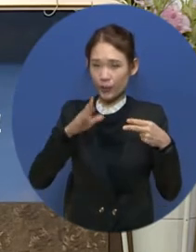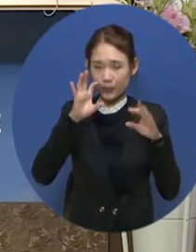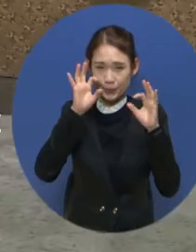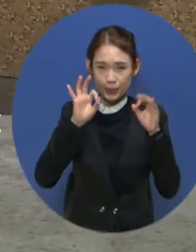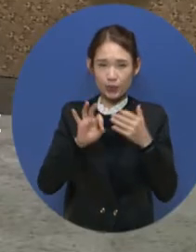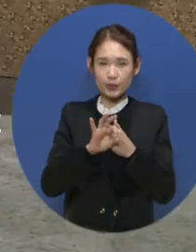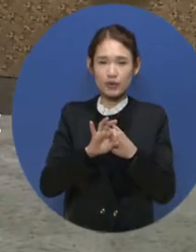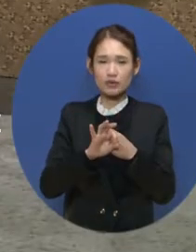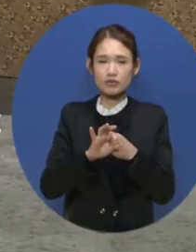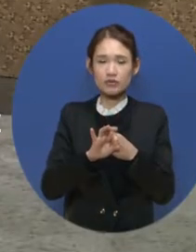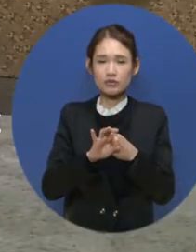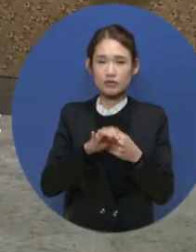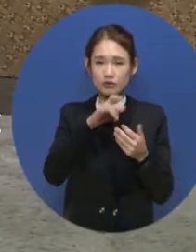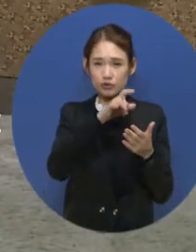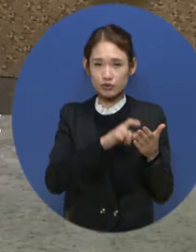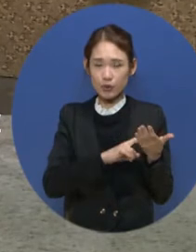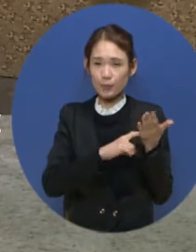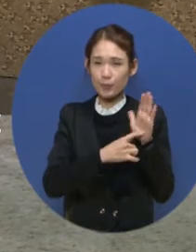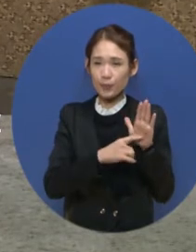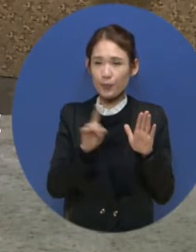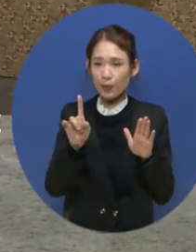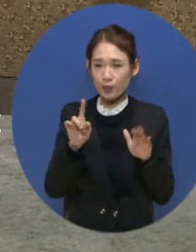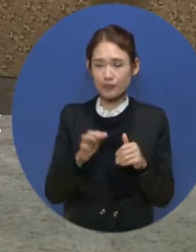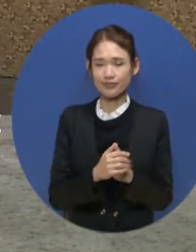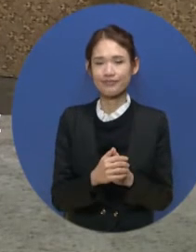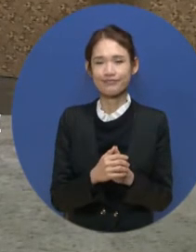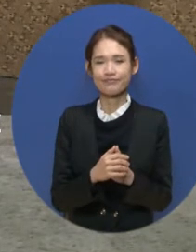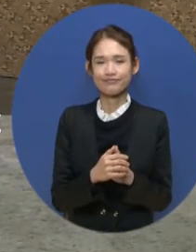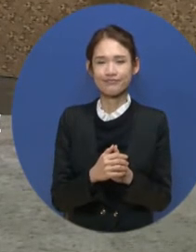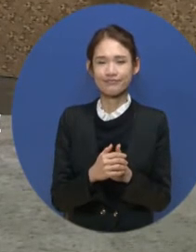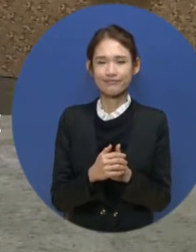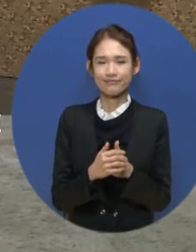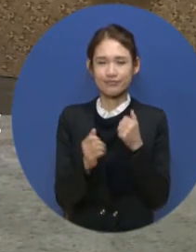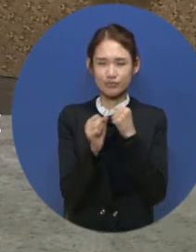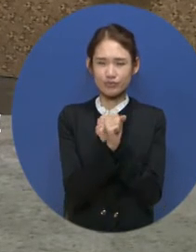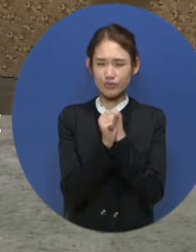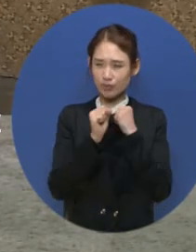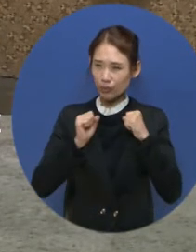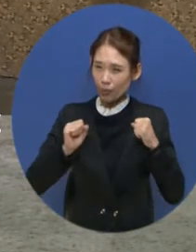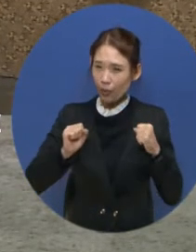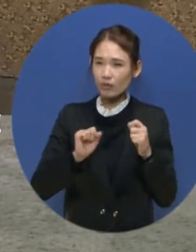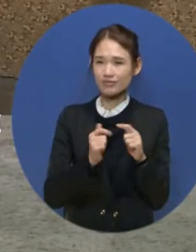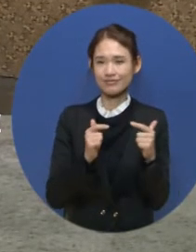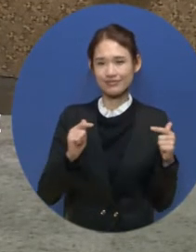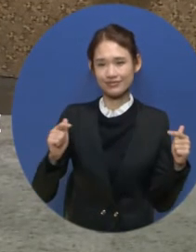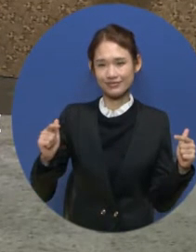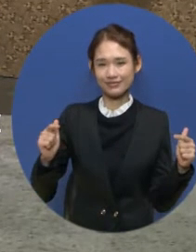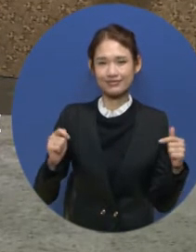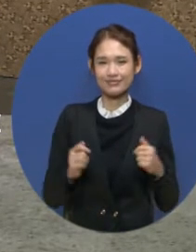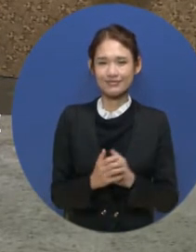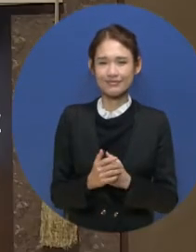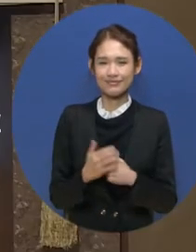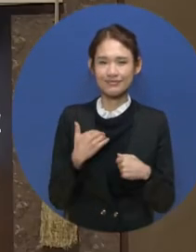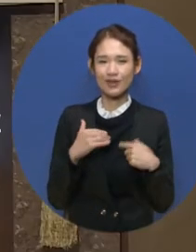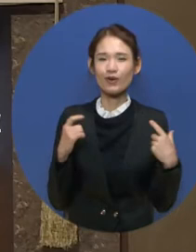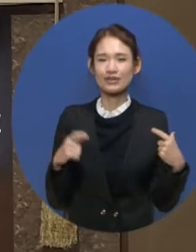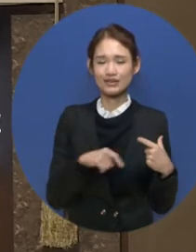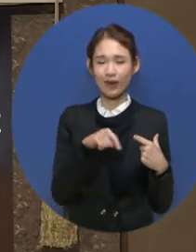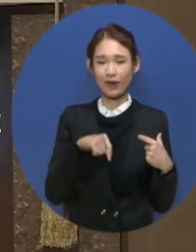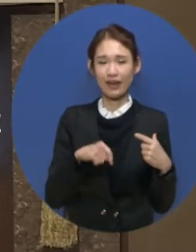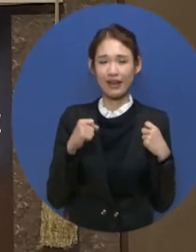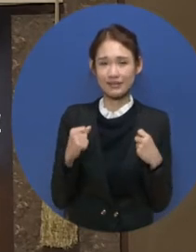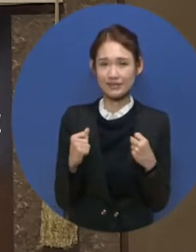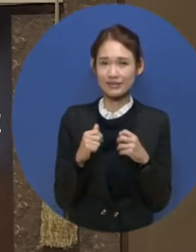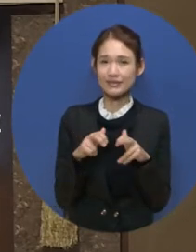콘텐츠를 의미하는 이루어지나요 4 그런 좀 폭은 다양합니다 저도 이제 그 어